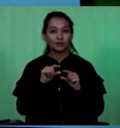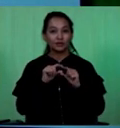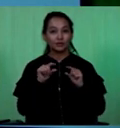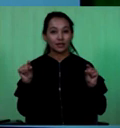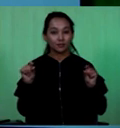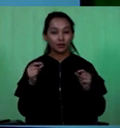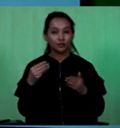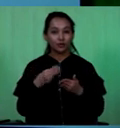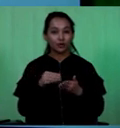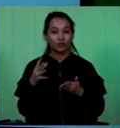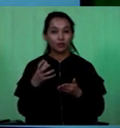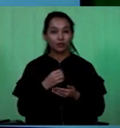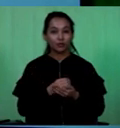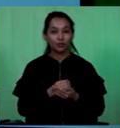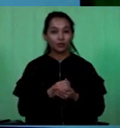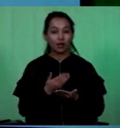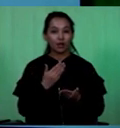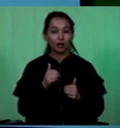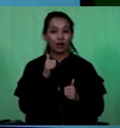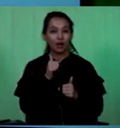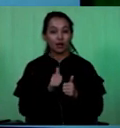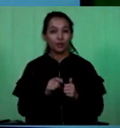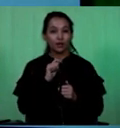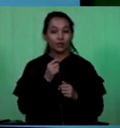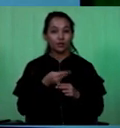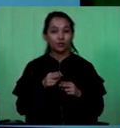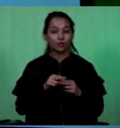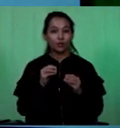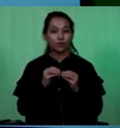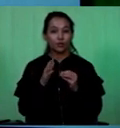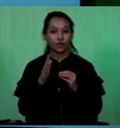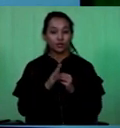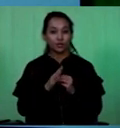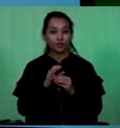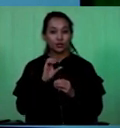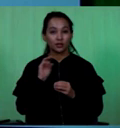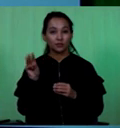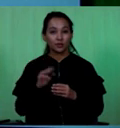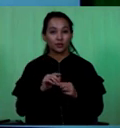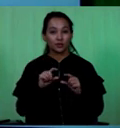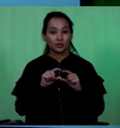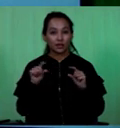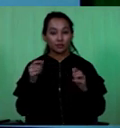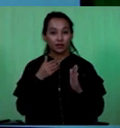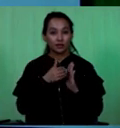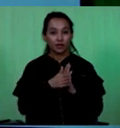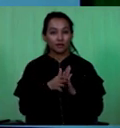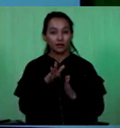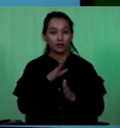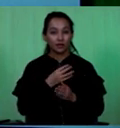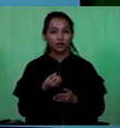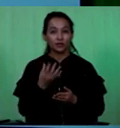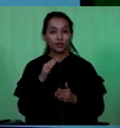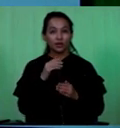olishdi. Agar har bir sovg'a uchun 15 santimetr tasma sarflansa, nechta sovg'a